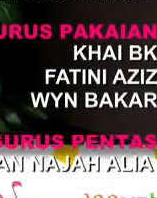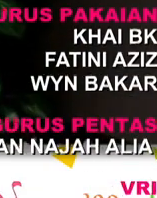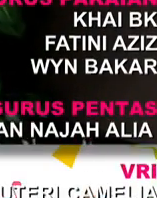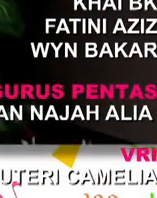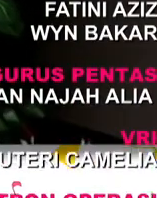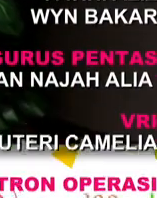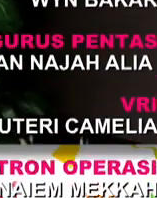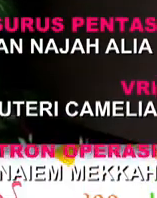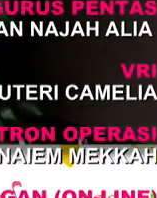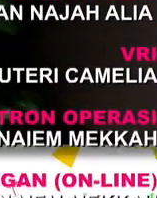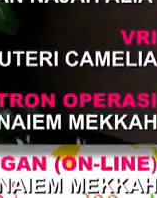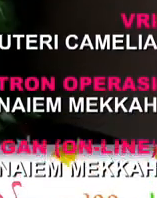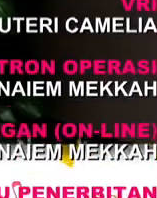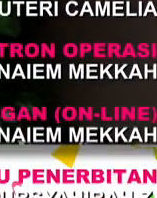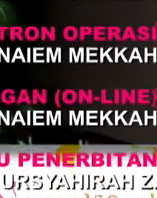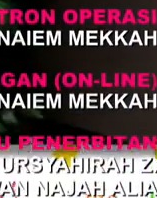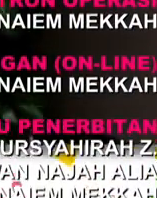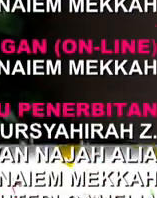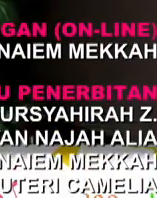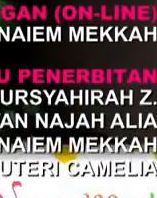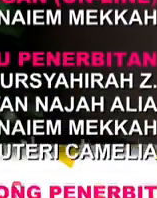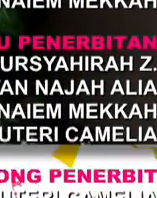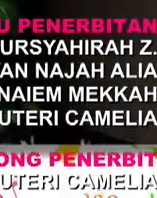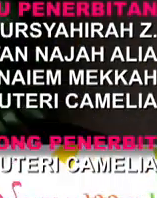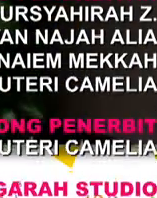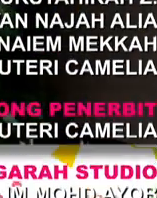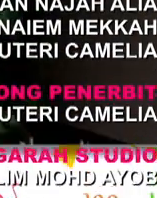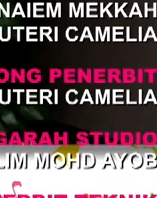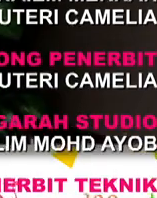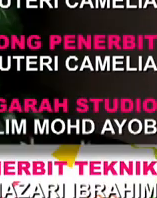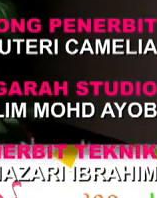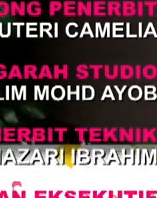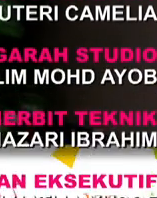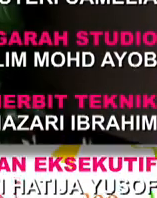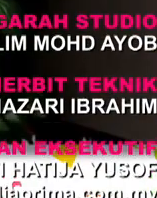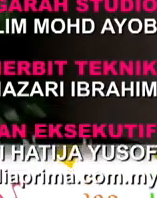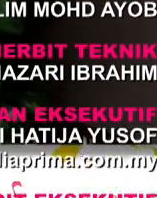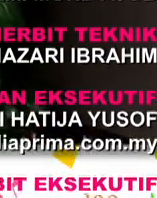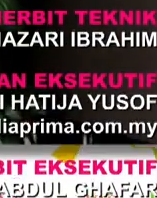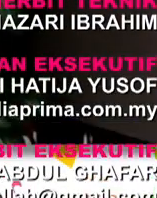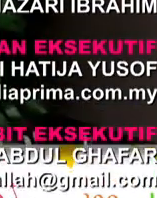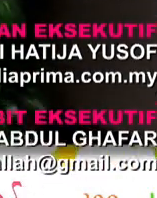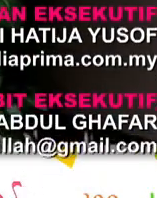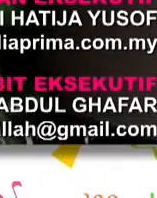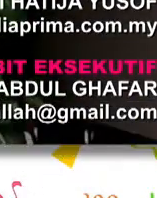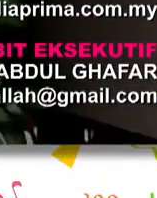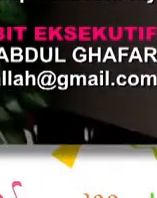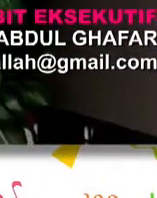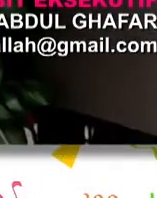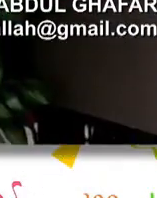juga sapu trending sekolah bersama kawan-kawan ibu akan membunyikan